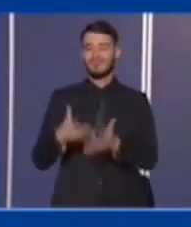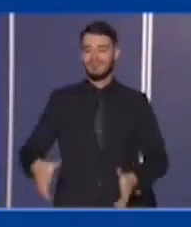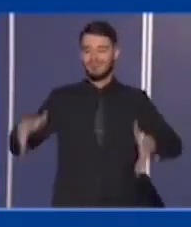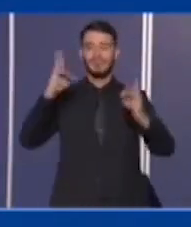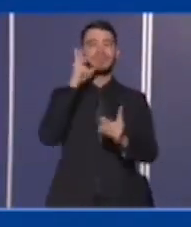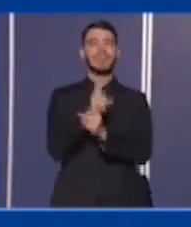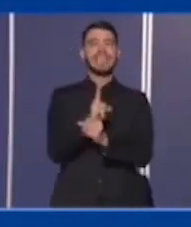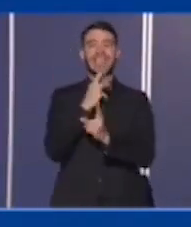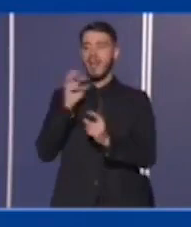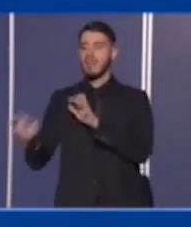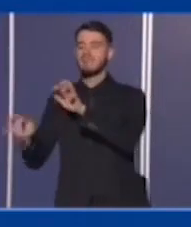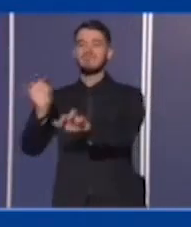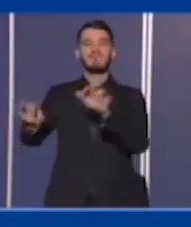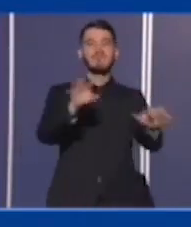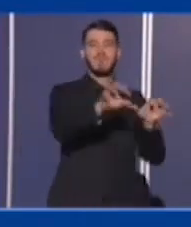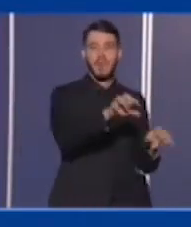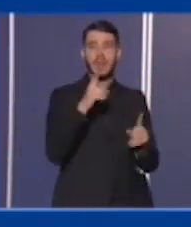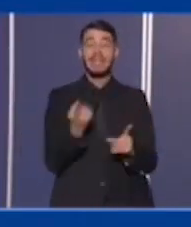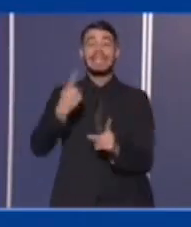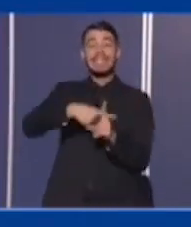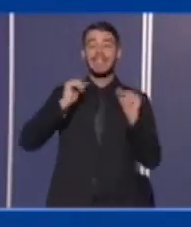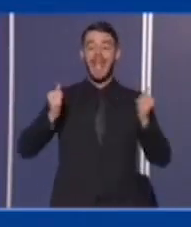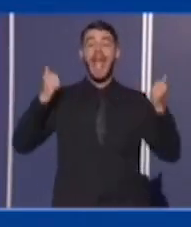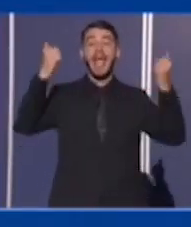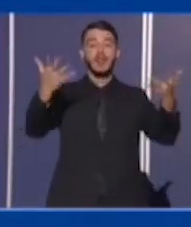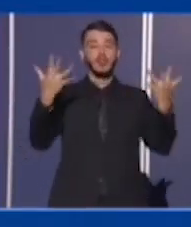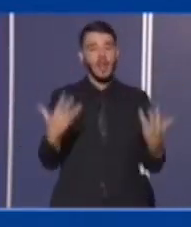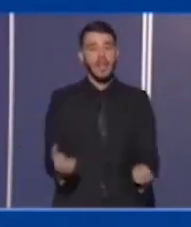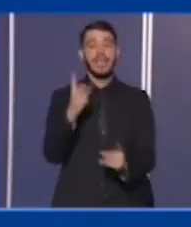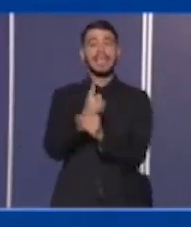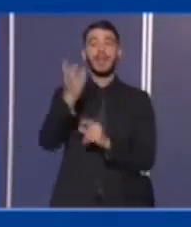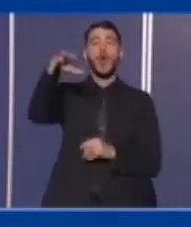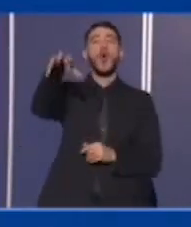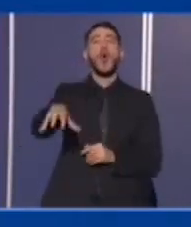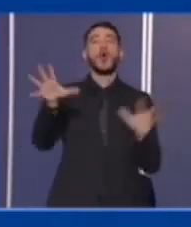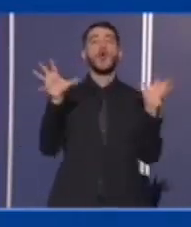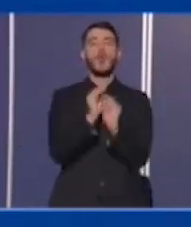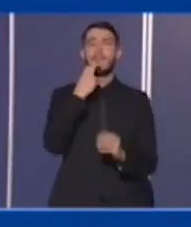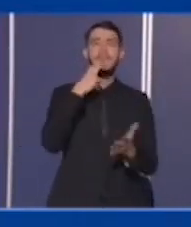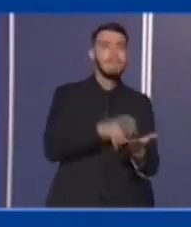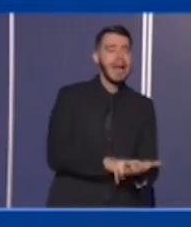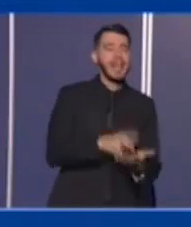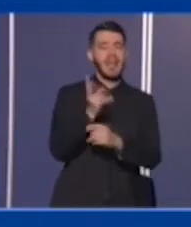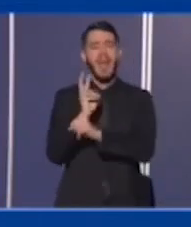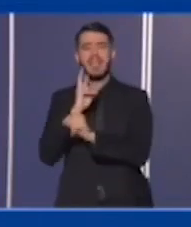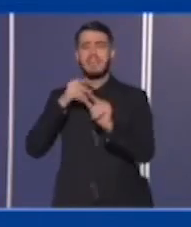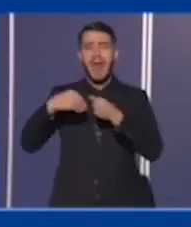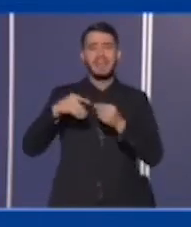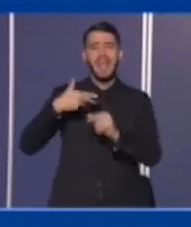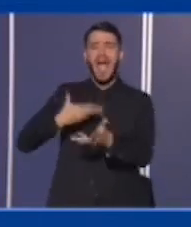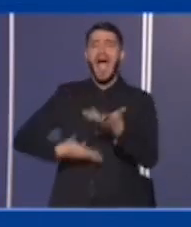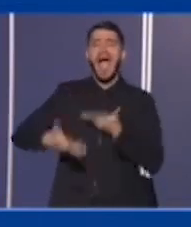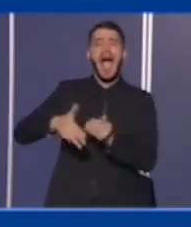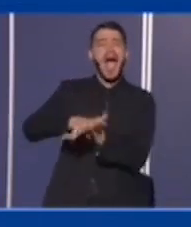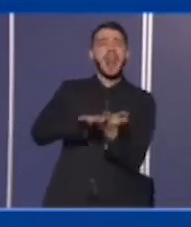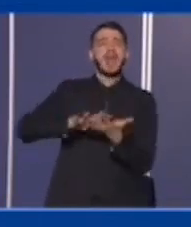κινητό ολοκληρωμένο κέντρο ανταποδοτικής ανακύκλωσης. Τέλος, όλες οι λάμπες που βλέπετε, για τις οποίες είχα